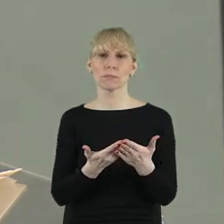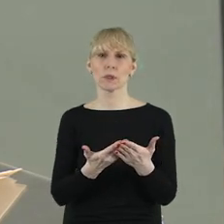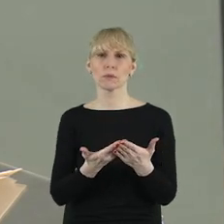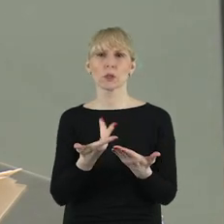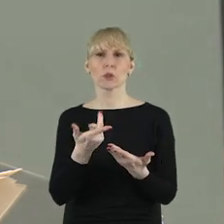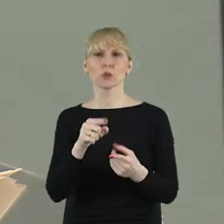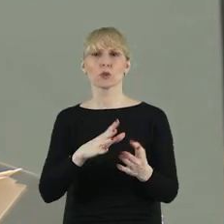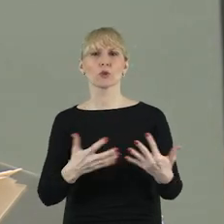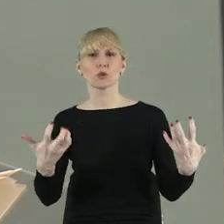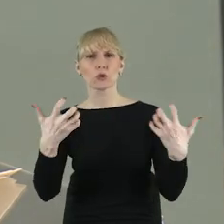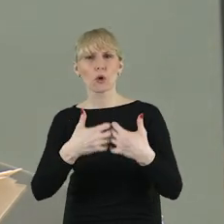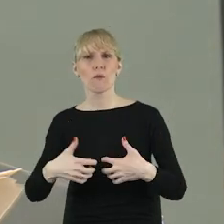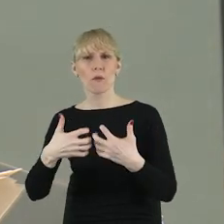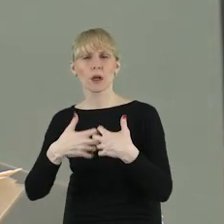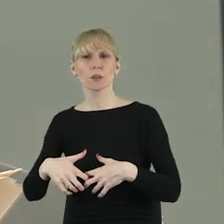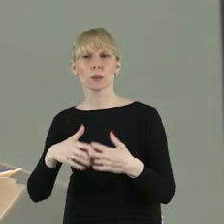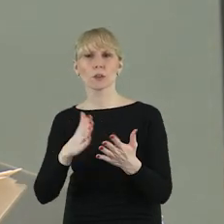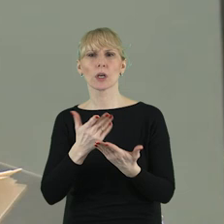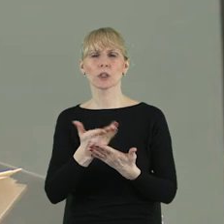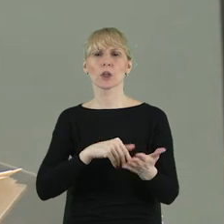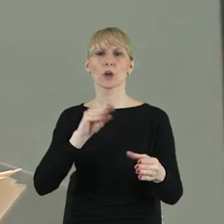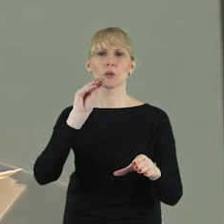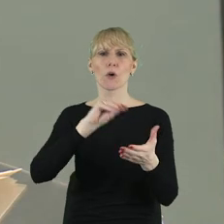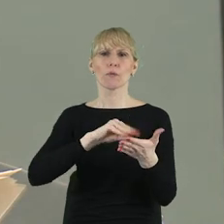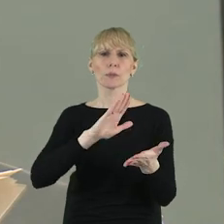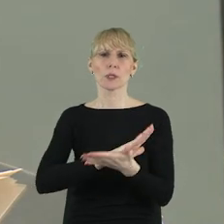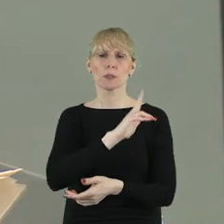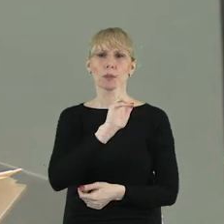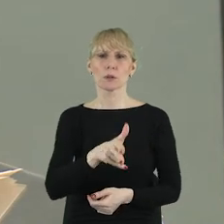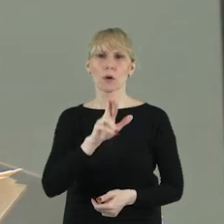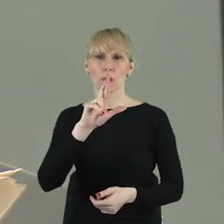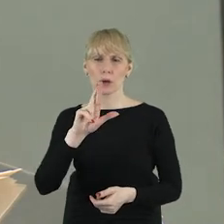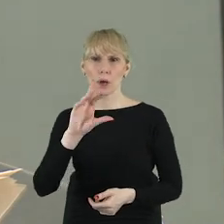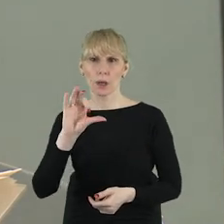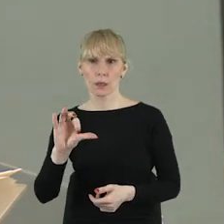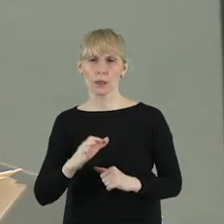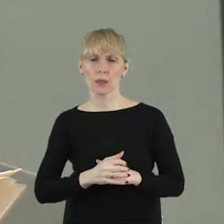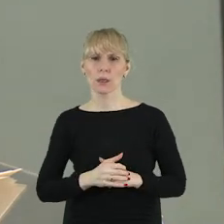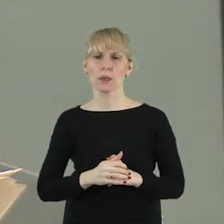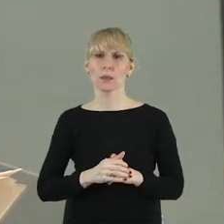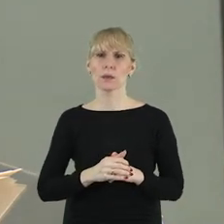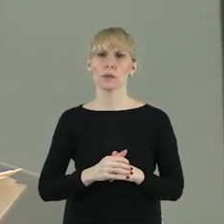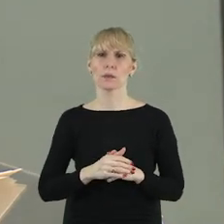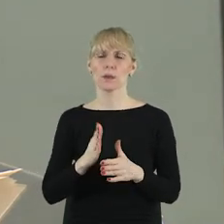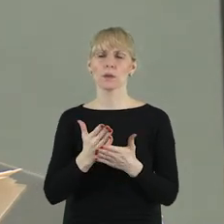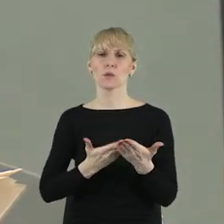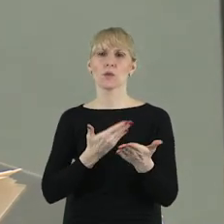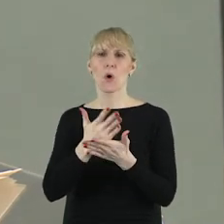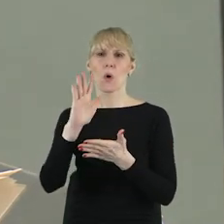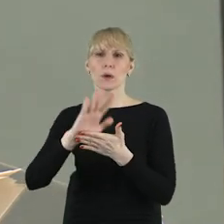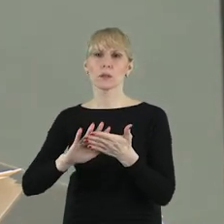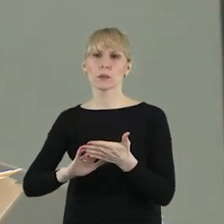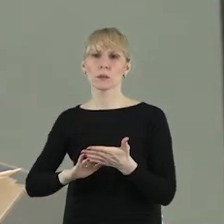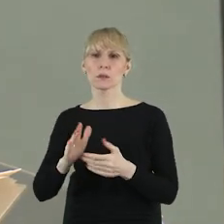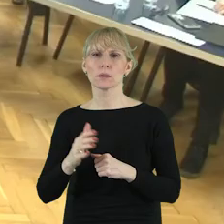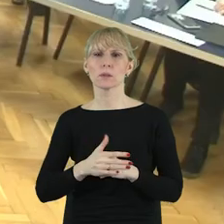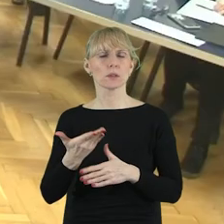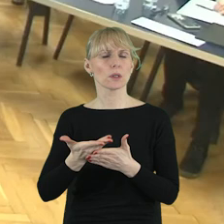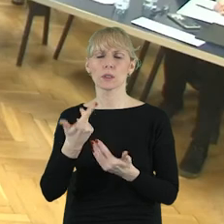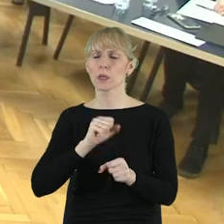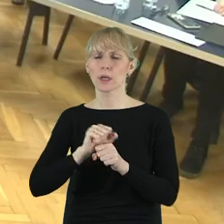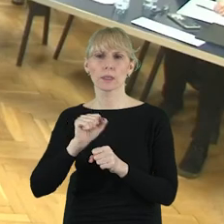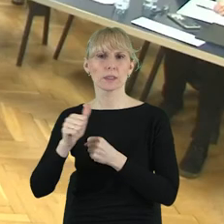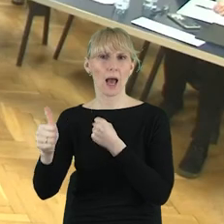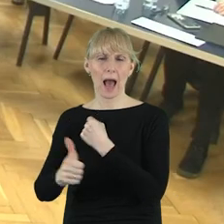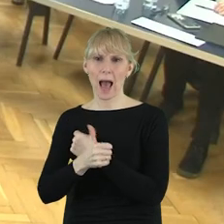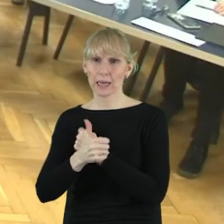dopuszczalności złożenia wniosku przez stowarzyszenie, które zostało jeszcze wpisane do Krajowego Rejestru Sądowego. Wyjątek taki dopuszczony na poziomie instrukcji, która nie jest aktem